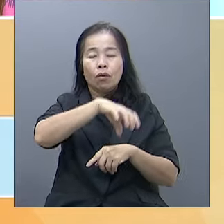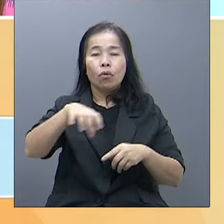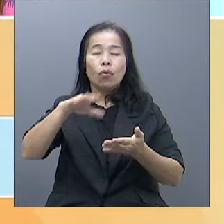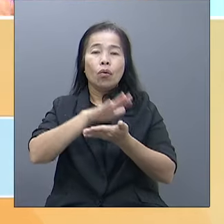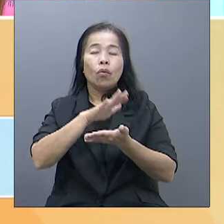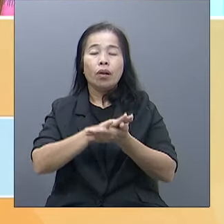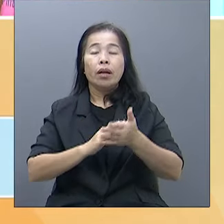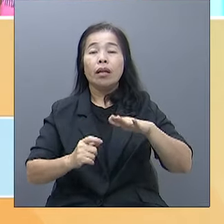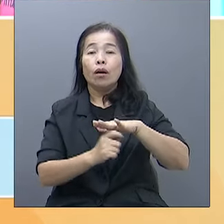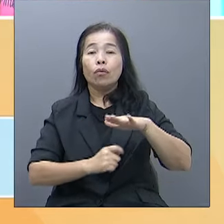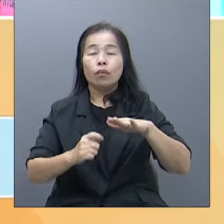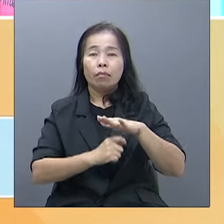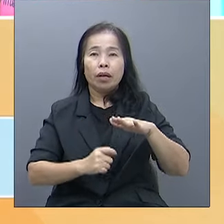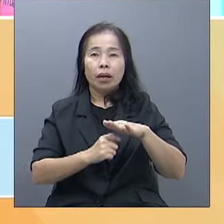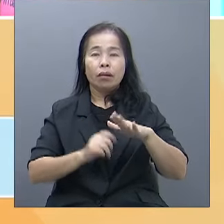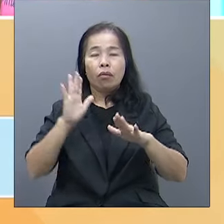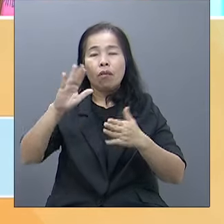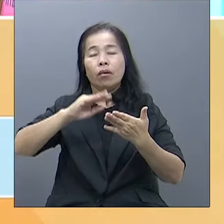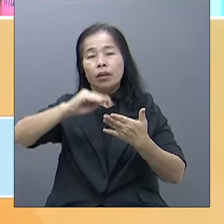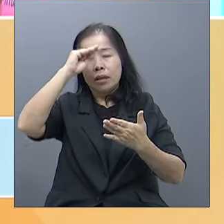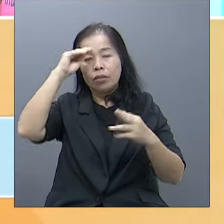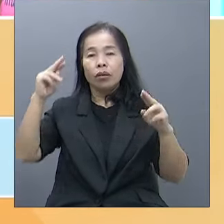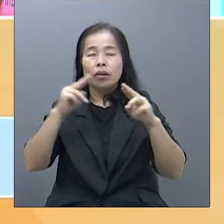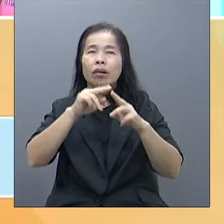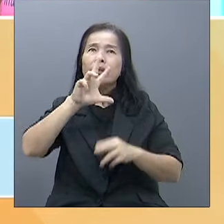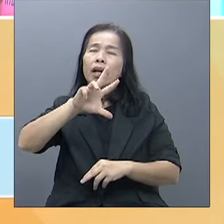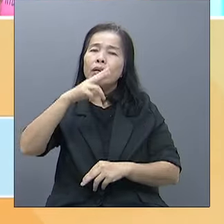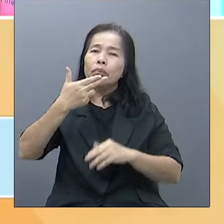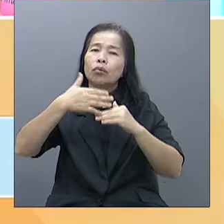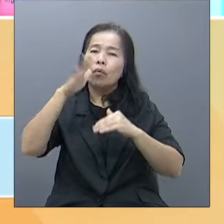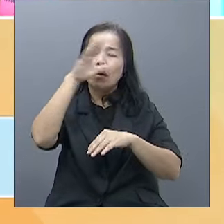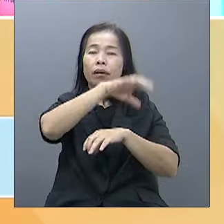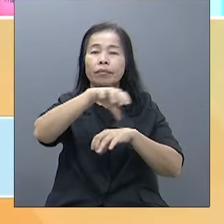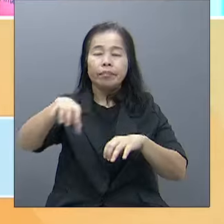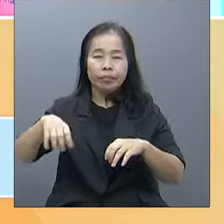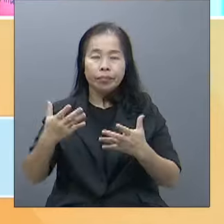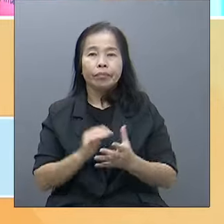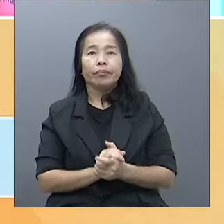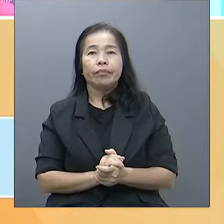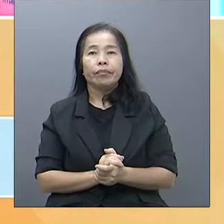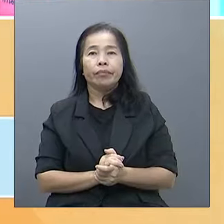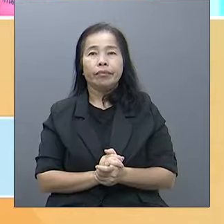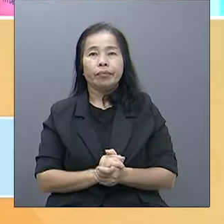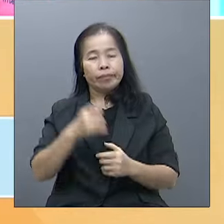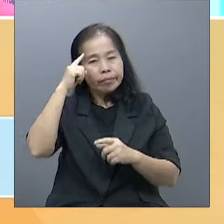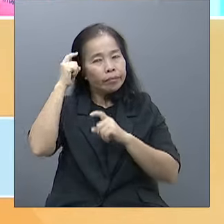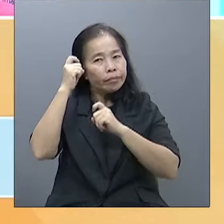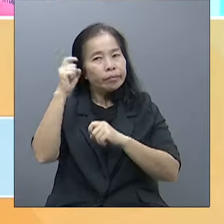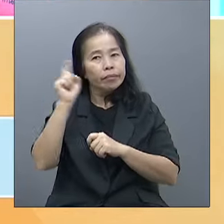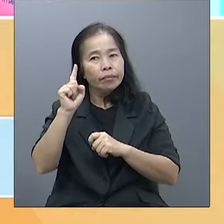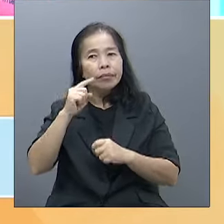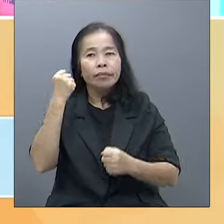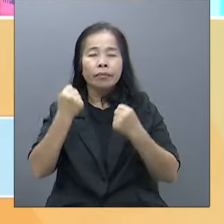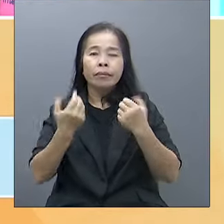ดับประถมขึ้นไปเนี่ยของกระทรวงศึกษามีประมาณ 30,000 แห่งทั่วประเทศเพราะฉะนั้นนึกถึงความปลอดภัยบนท้องถนนต้องนึ